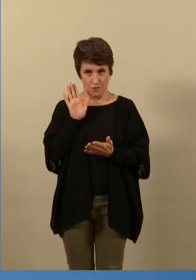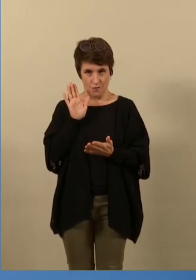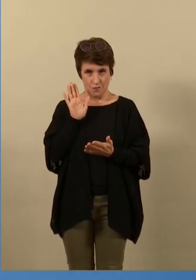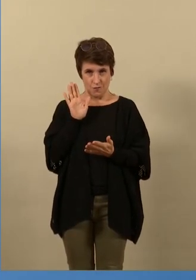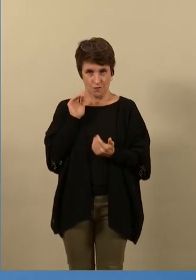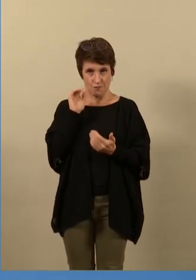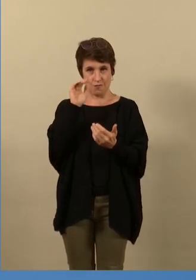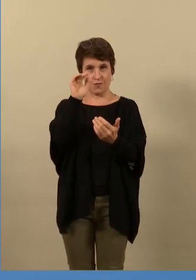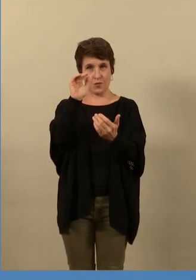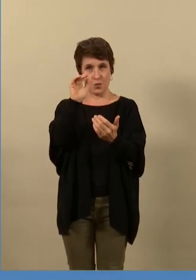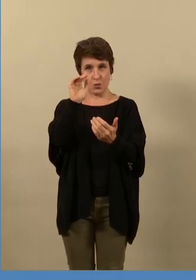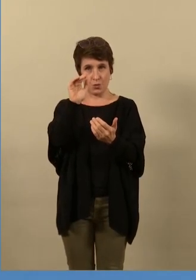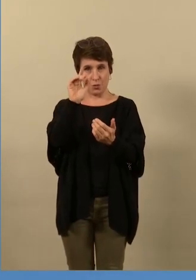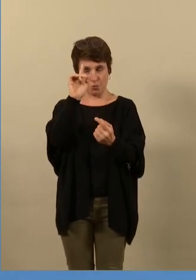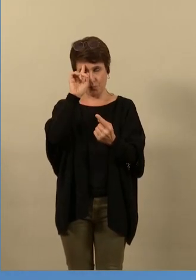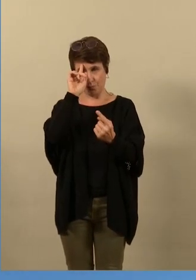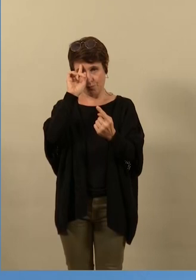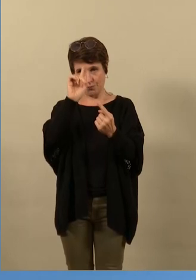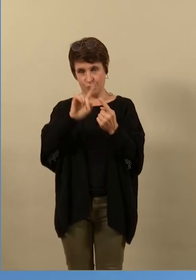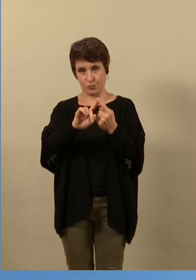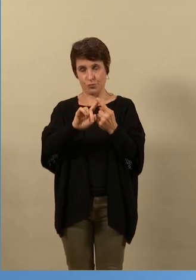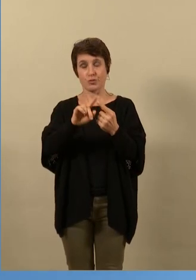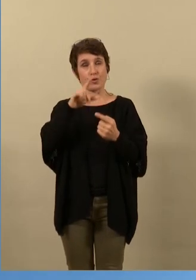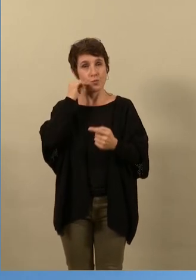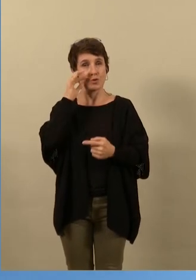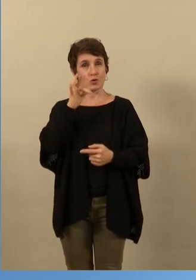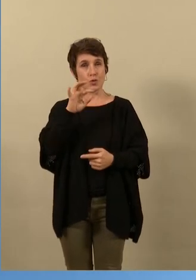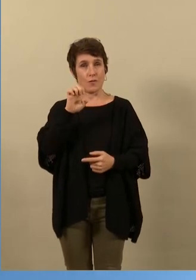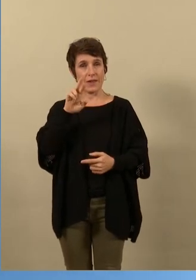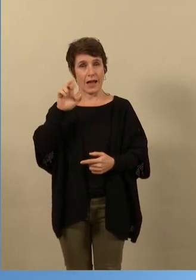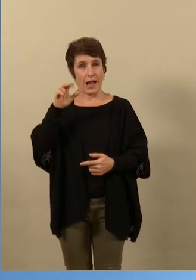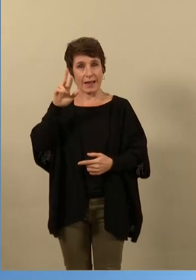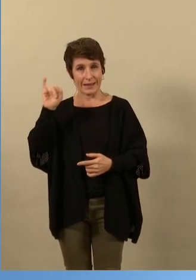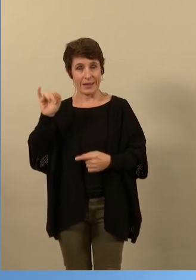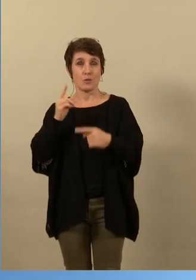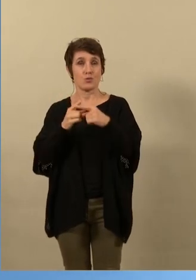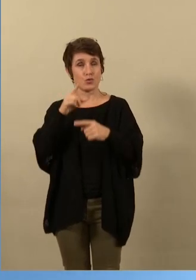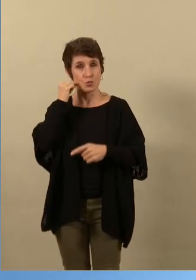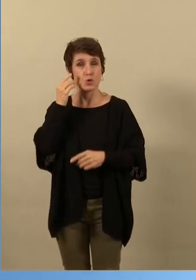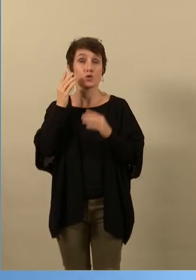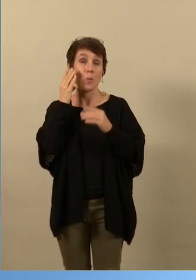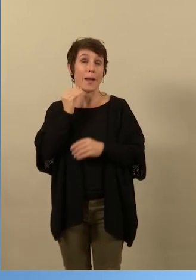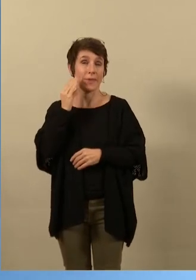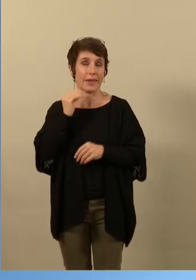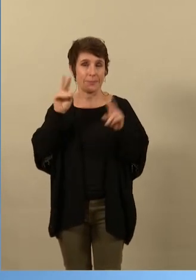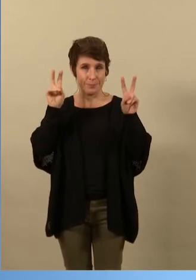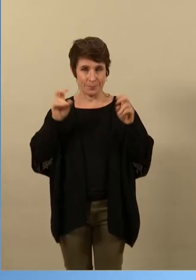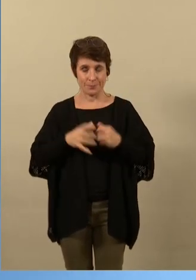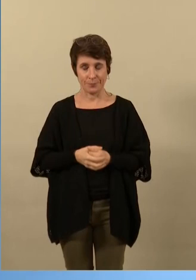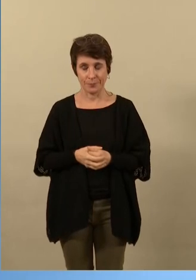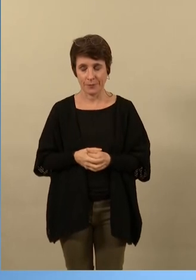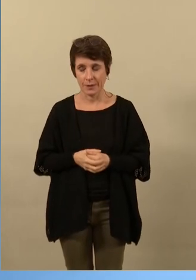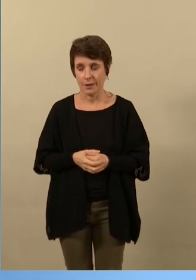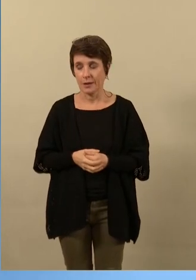qui est adressé donc à Monsieur Ferrari monsieur Barbier donc